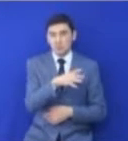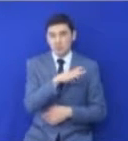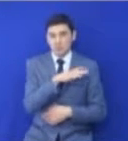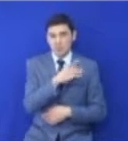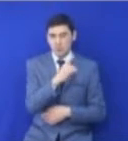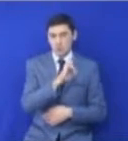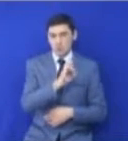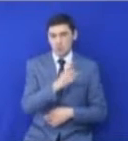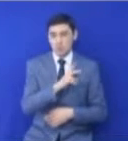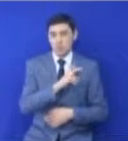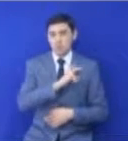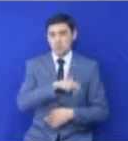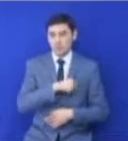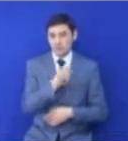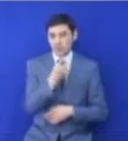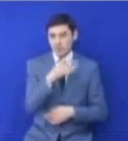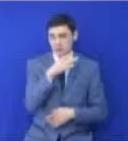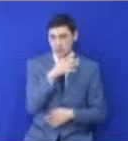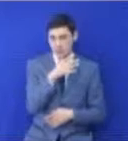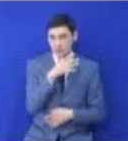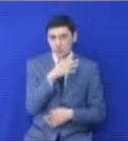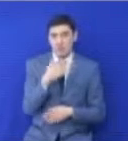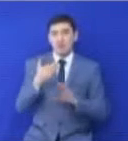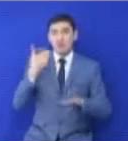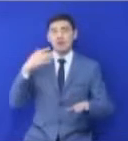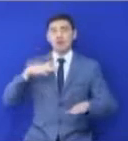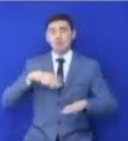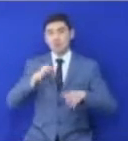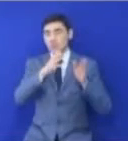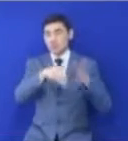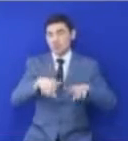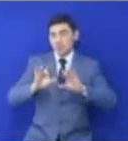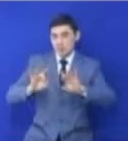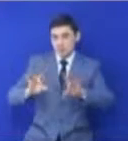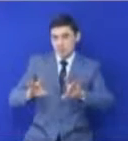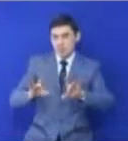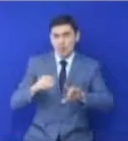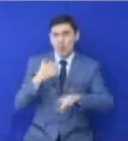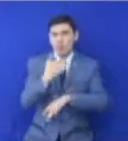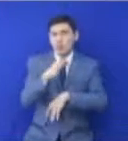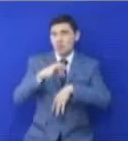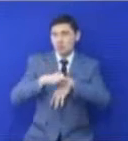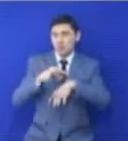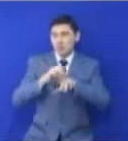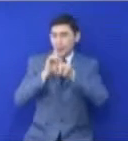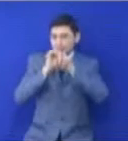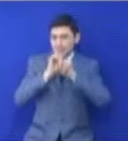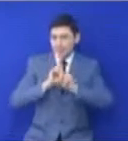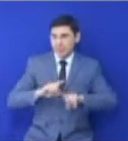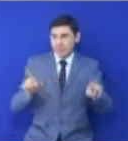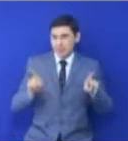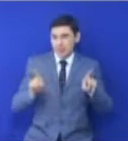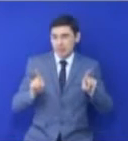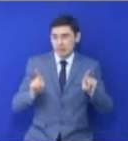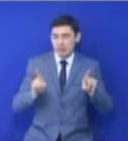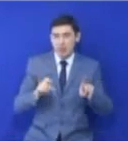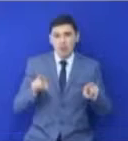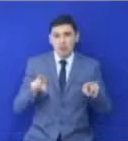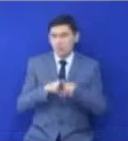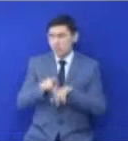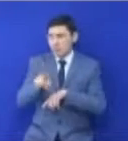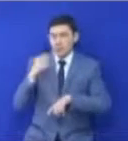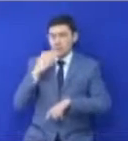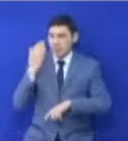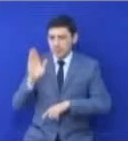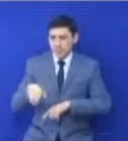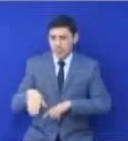12 жастағы қыздың жағдайы туралы материал берілген болатын. Жасөспірім сирек кездесетін синсинамид синдромы дертіне шалдыққан.